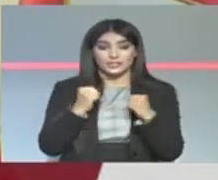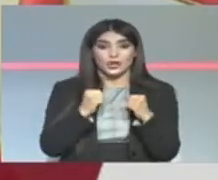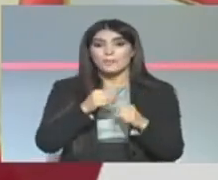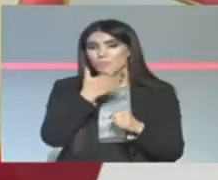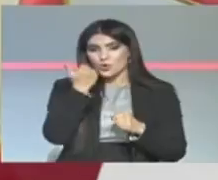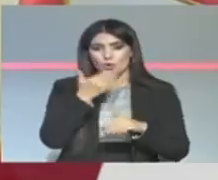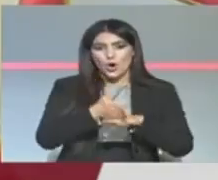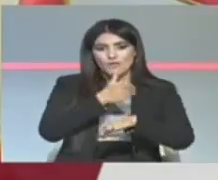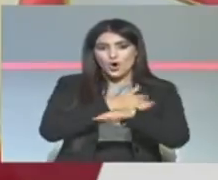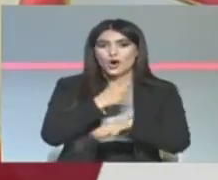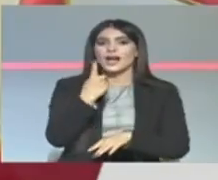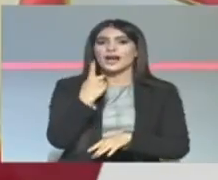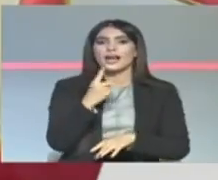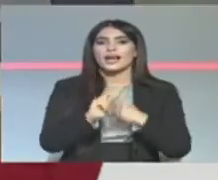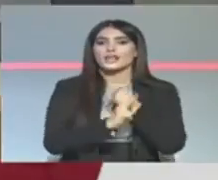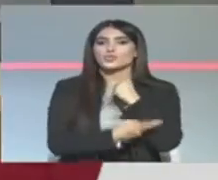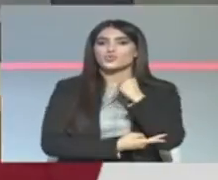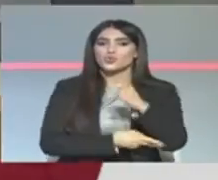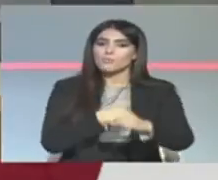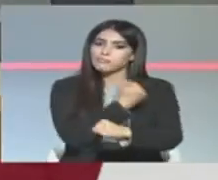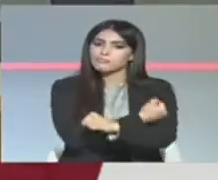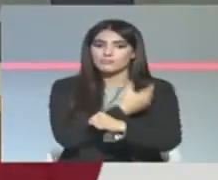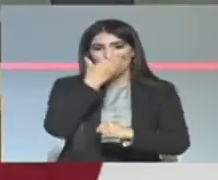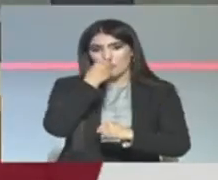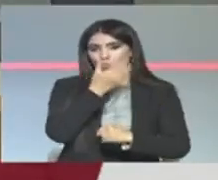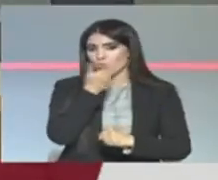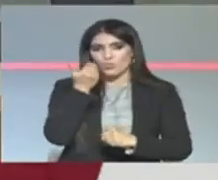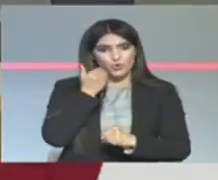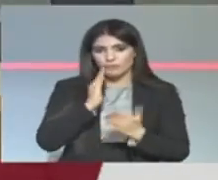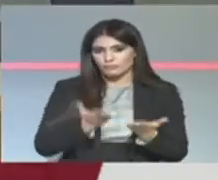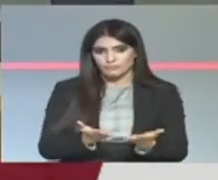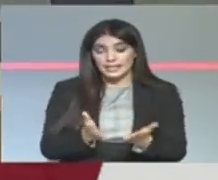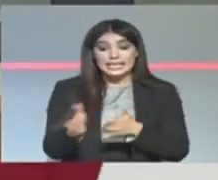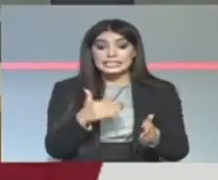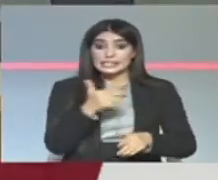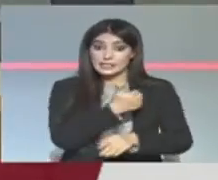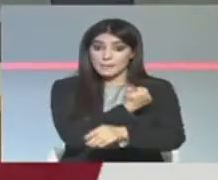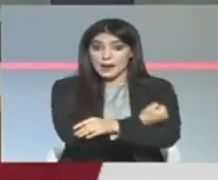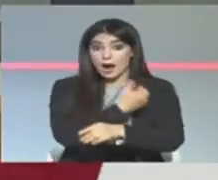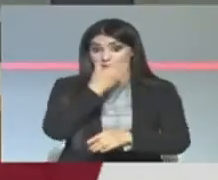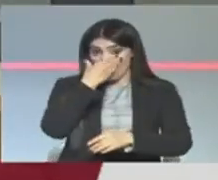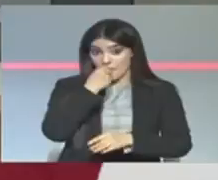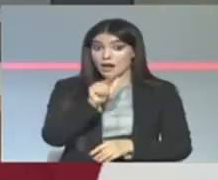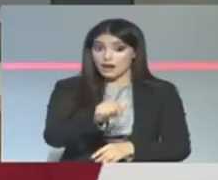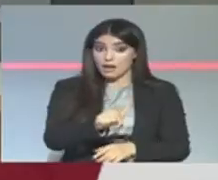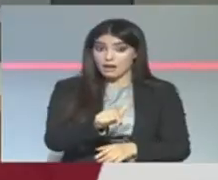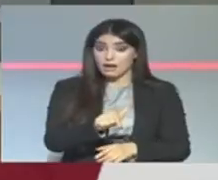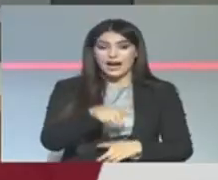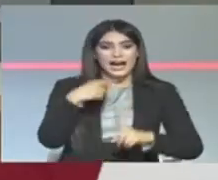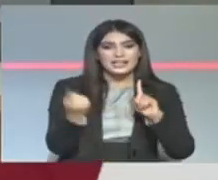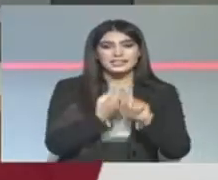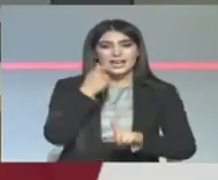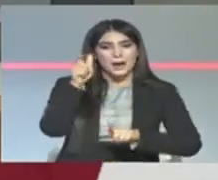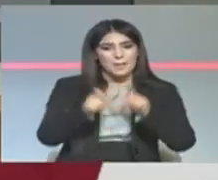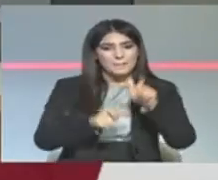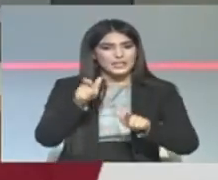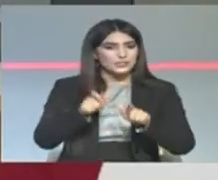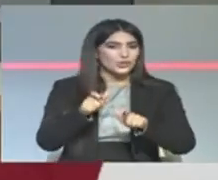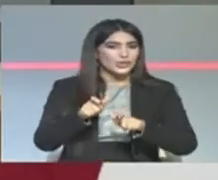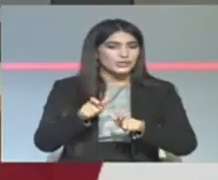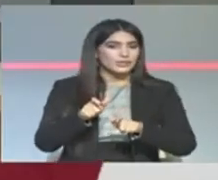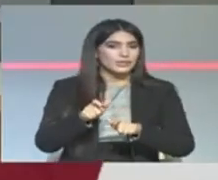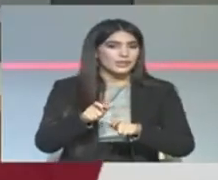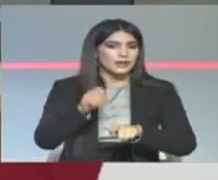المقبله سيكون محمد اذا كان اللقاح موجود وخاصه بالنسبه الفئات عندهم